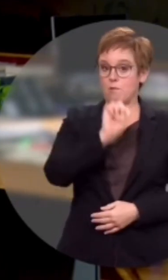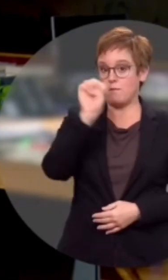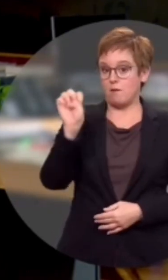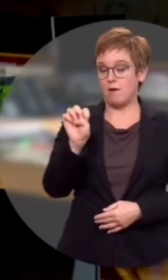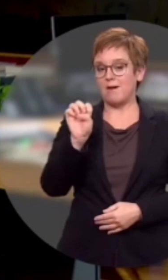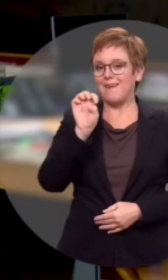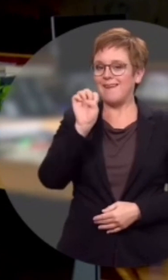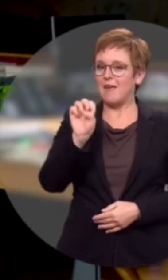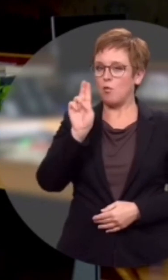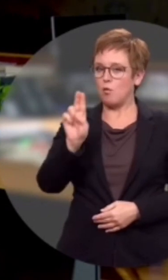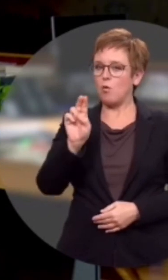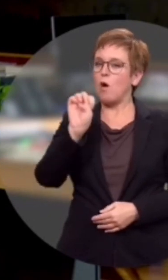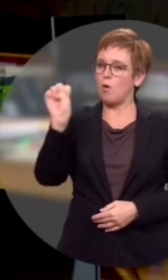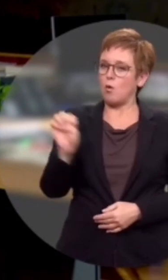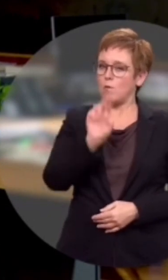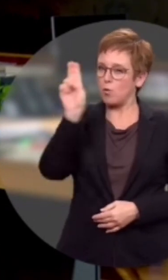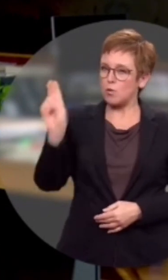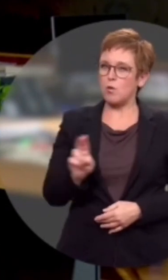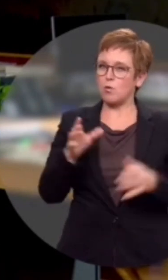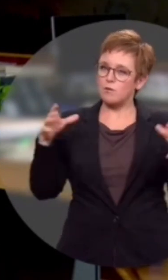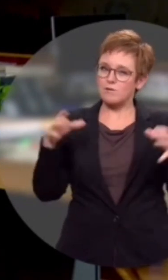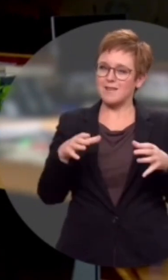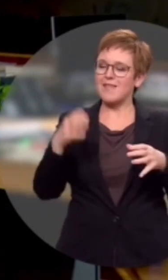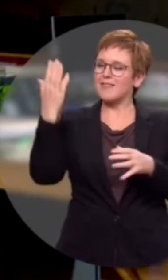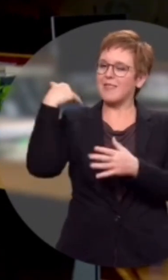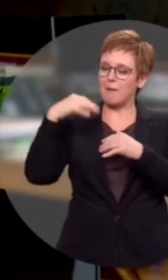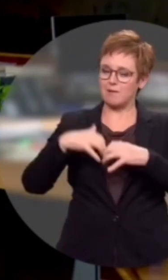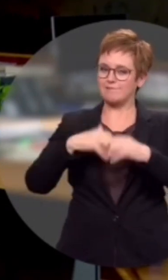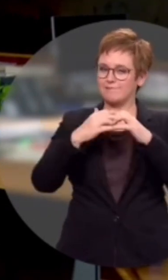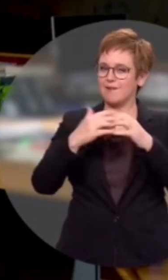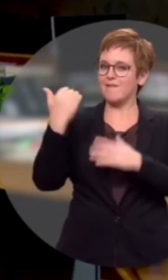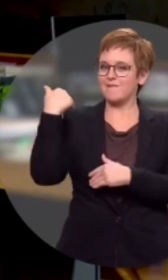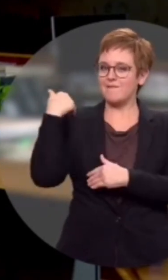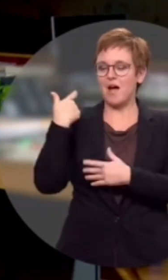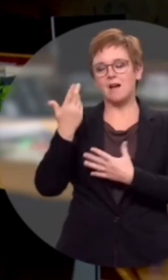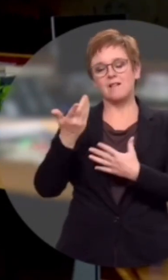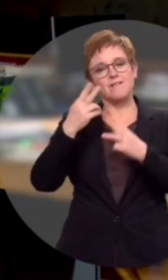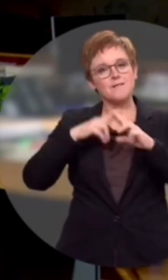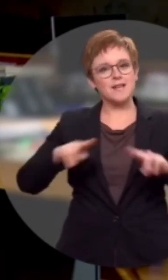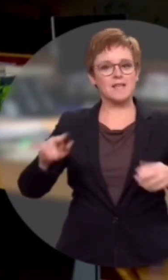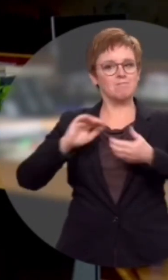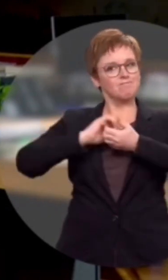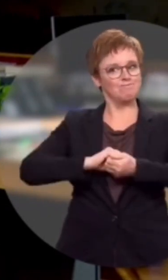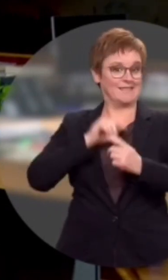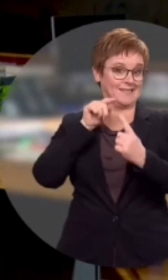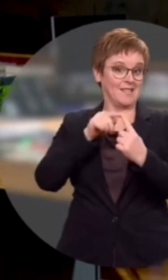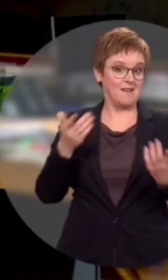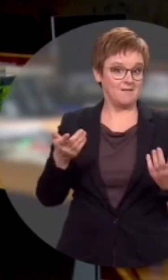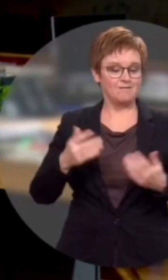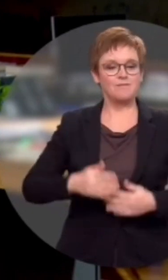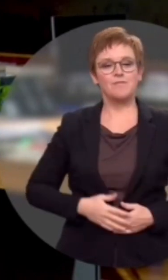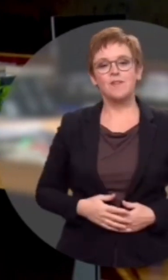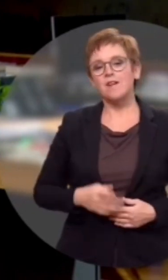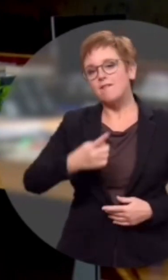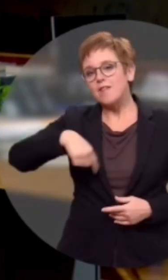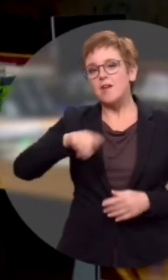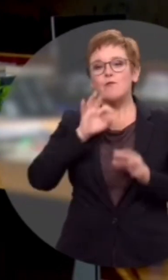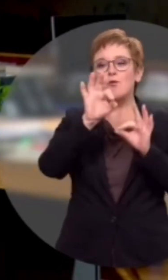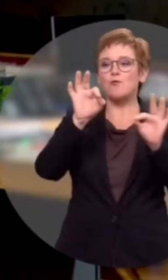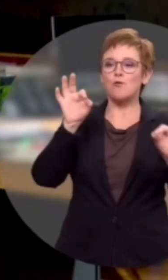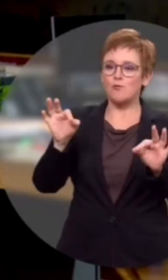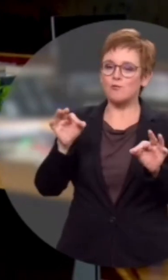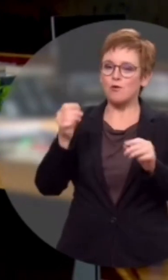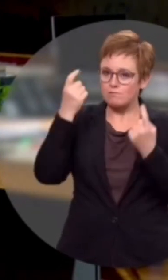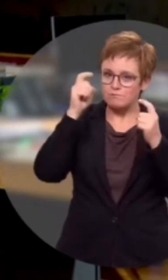in der Europäischen Union, die als Projekt des Friedens gegründet wurde. Wir sind füreinander da.